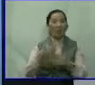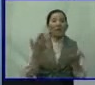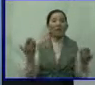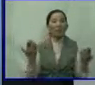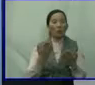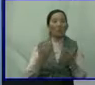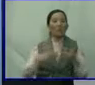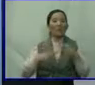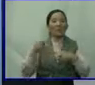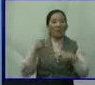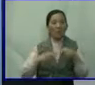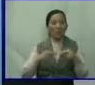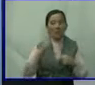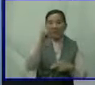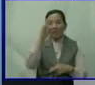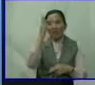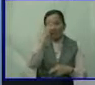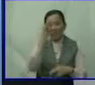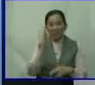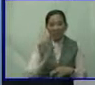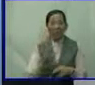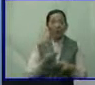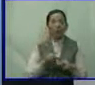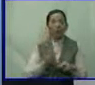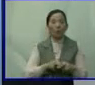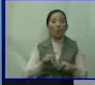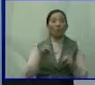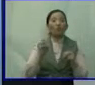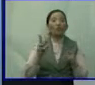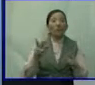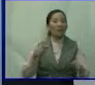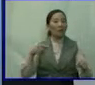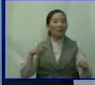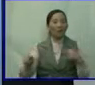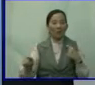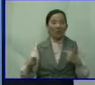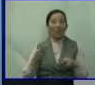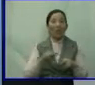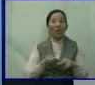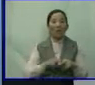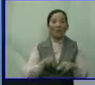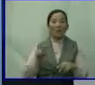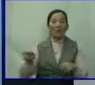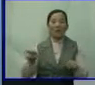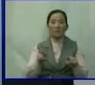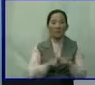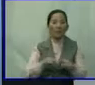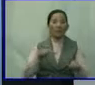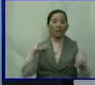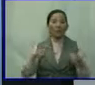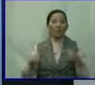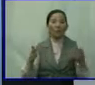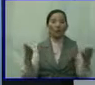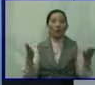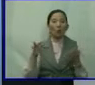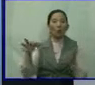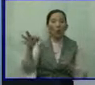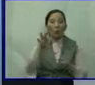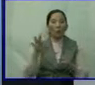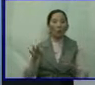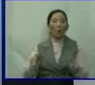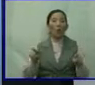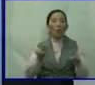способом построения кривых. Но чем же они отличаются? Отличаются они тем, что область под